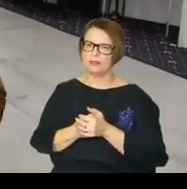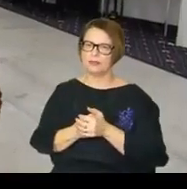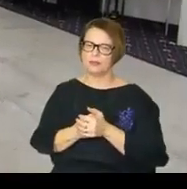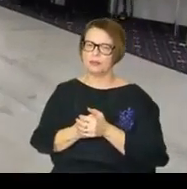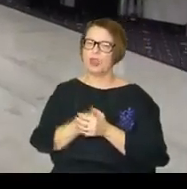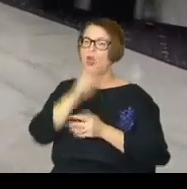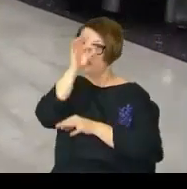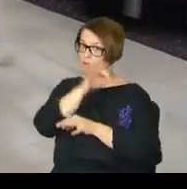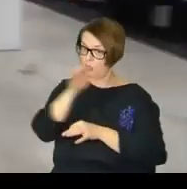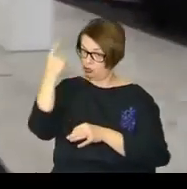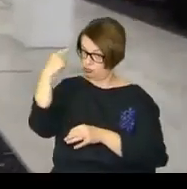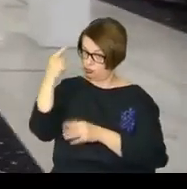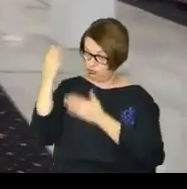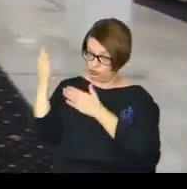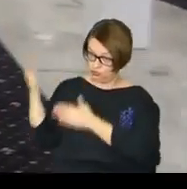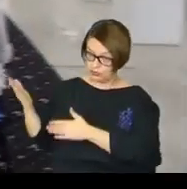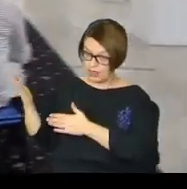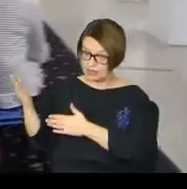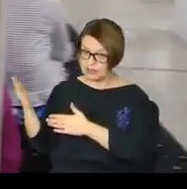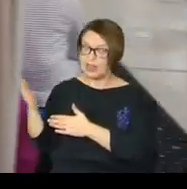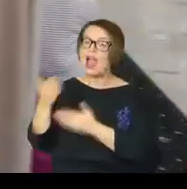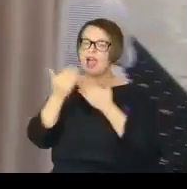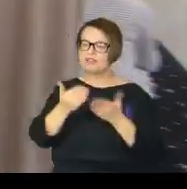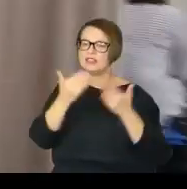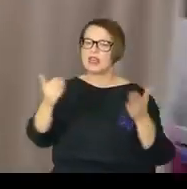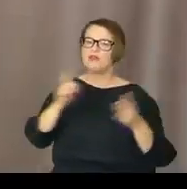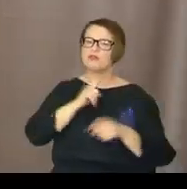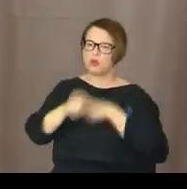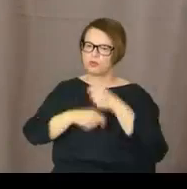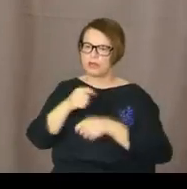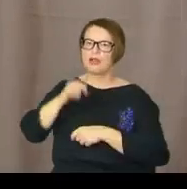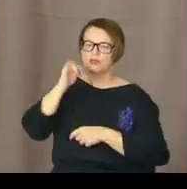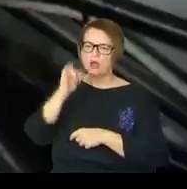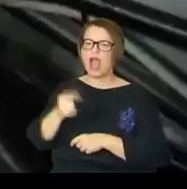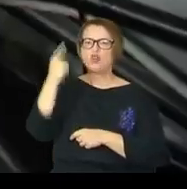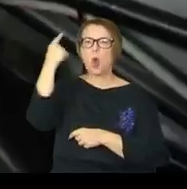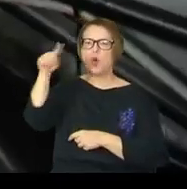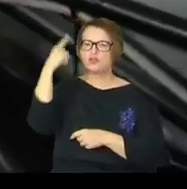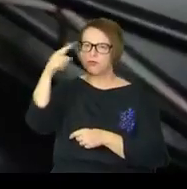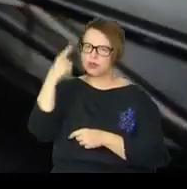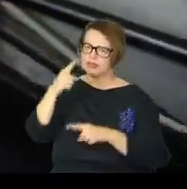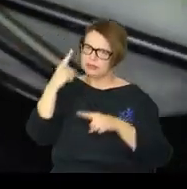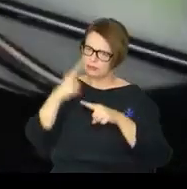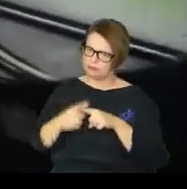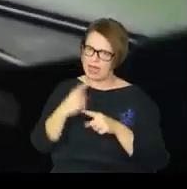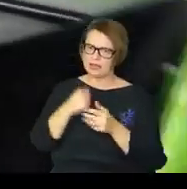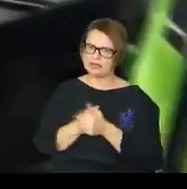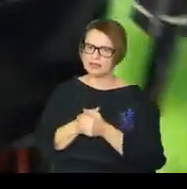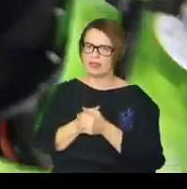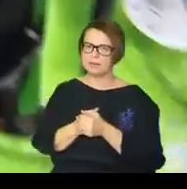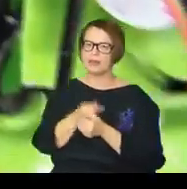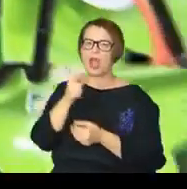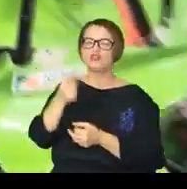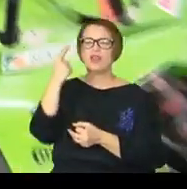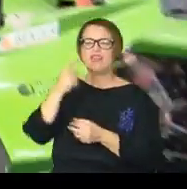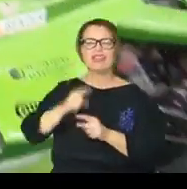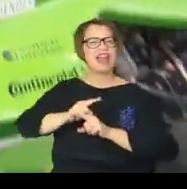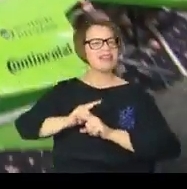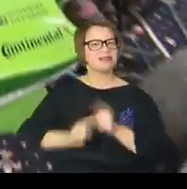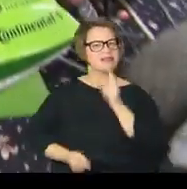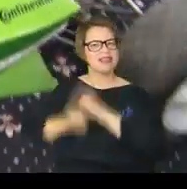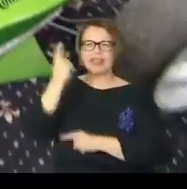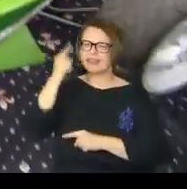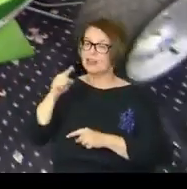od študentov, ktorí raz možno budú vedcami, vystavujú svoju prácu aj odborníci z praxe. A to na podujati s názvom Veda netradične.